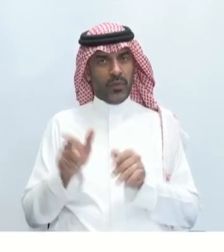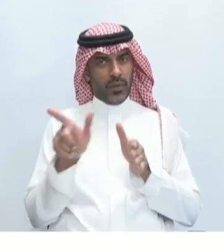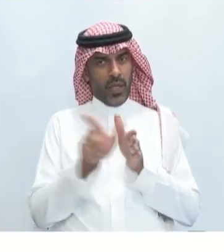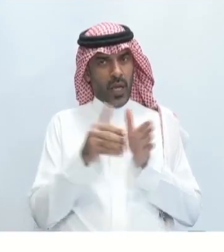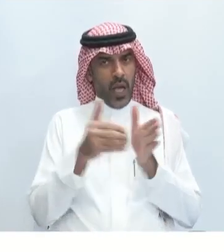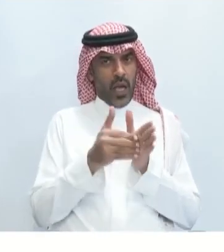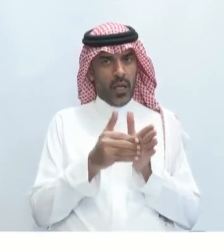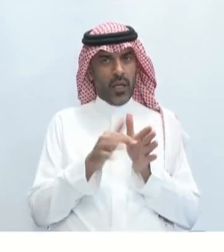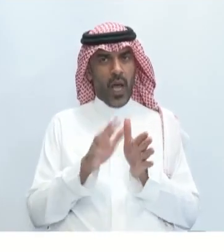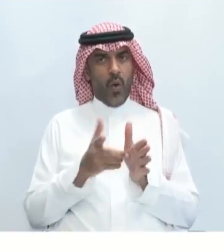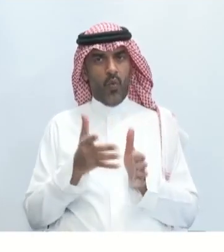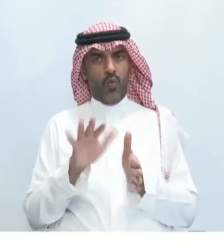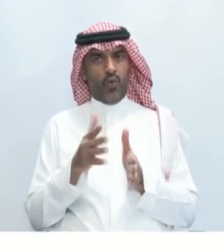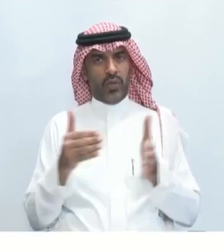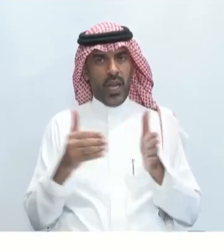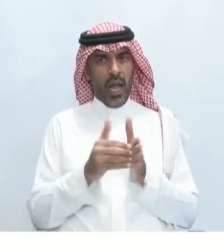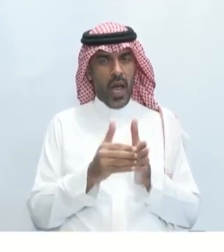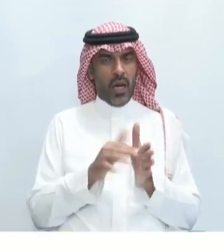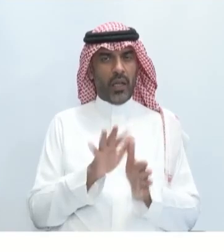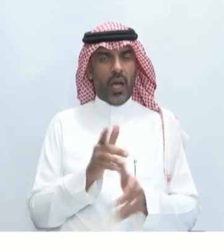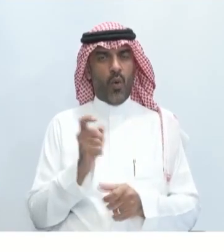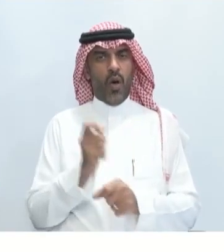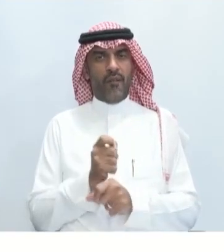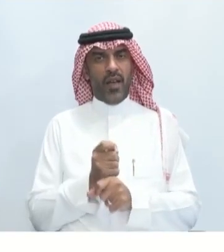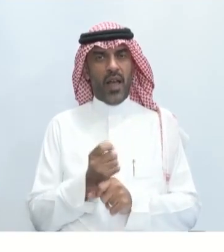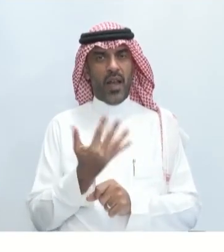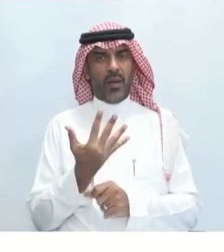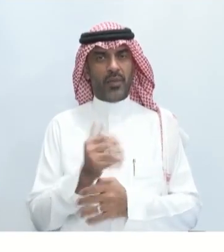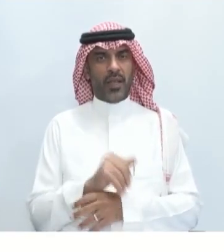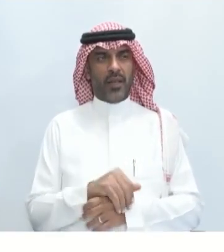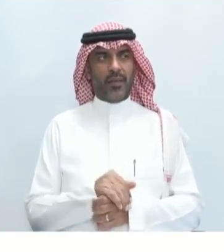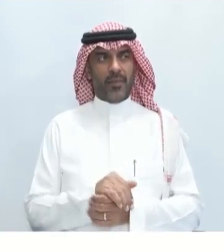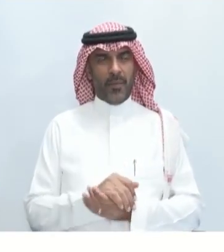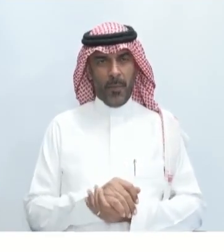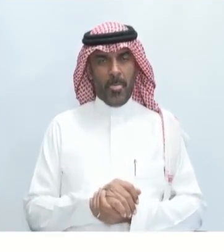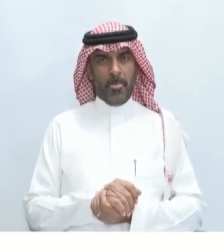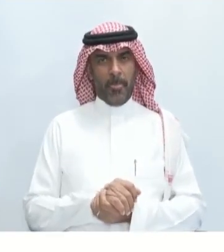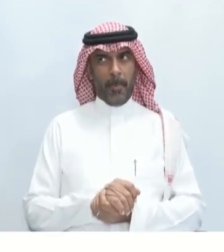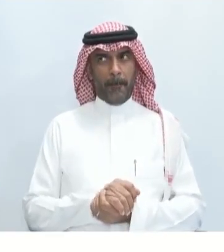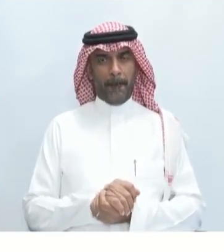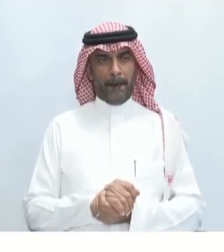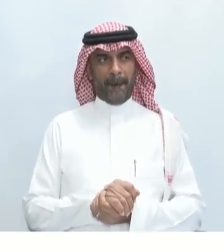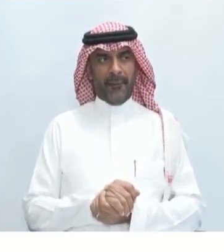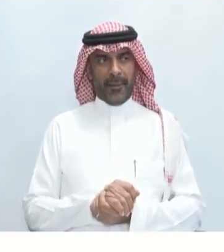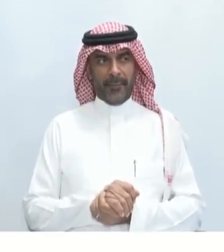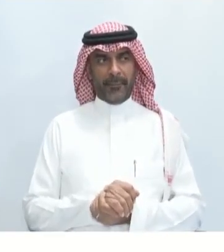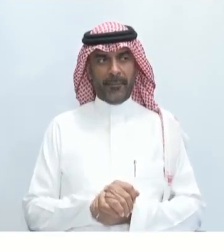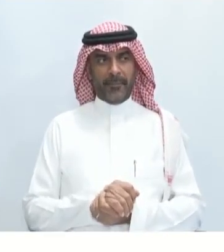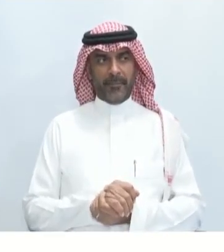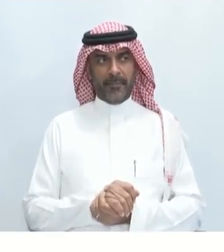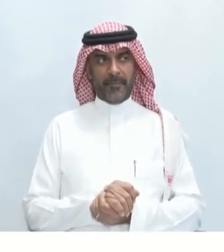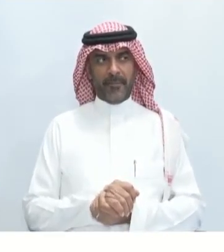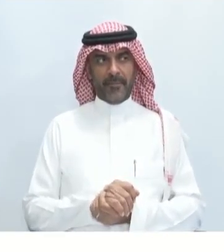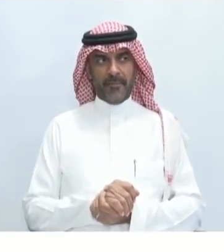اي هل هو معتل الاخر ام هو صحيح الاخر ام